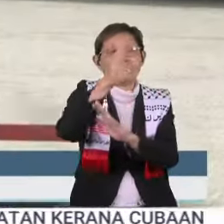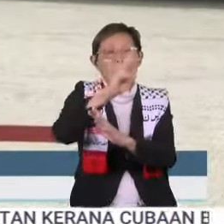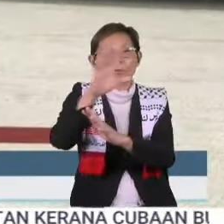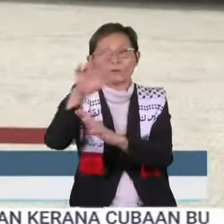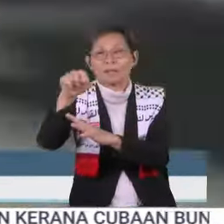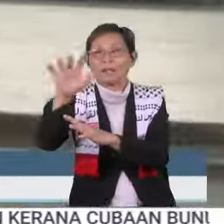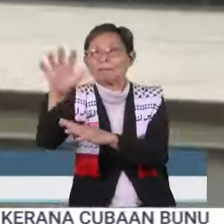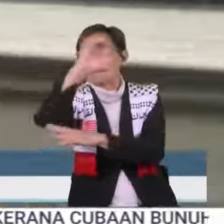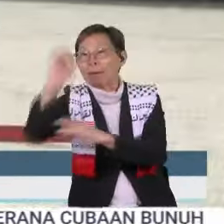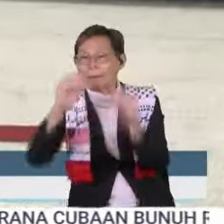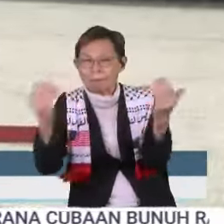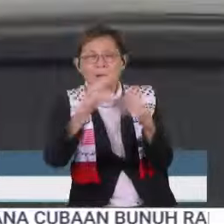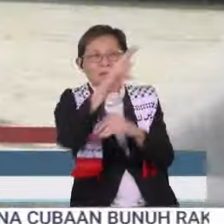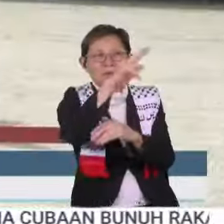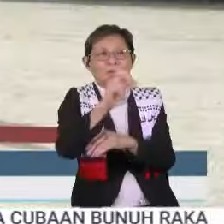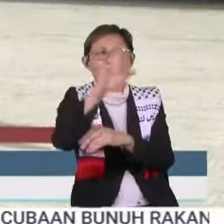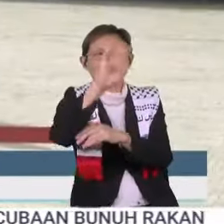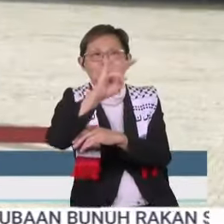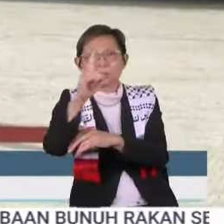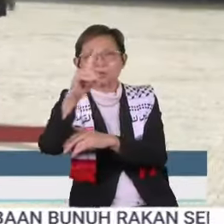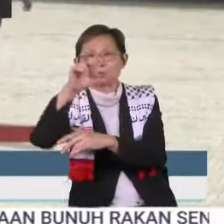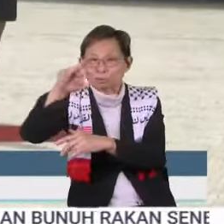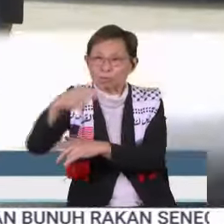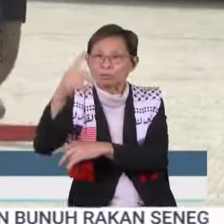365.5% berbanding